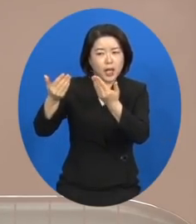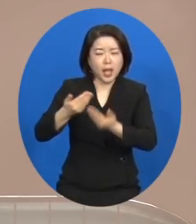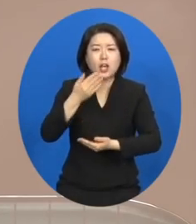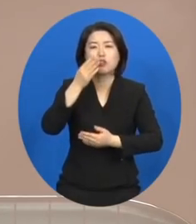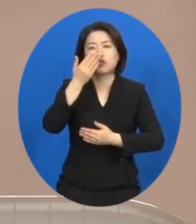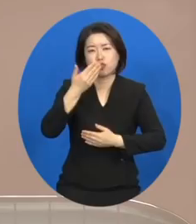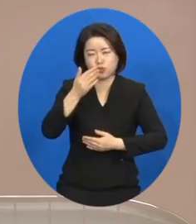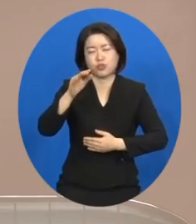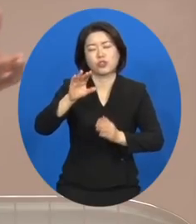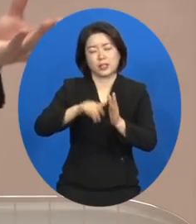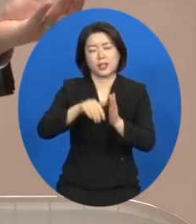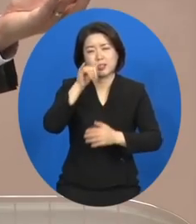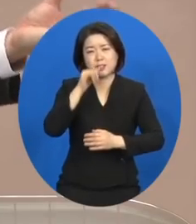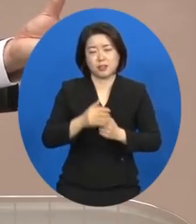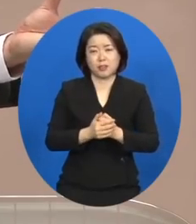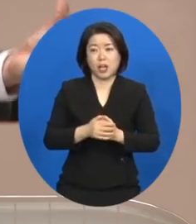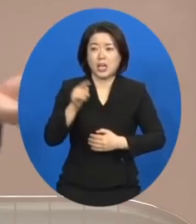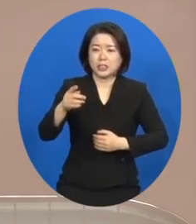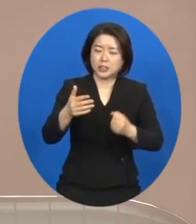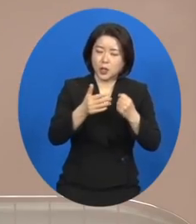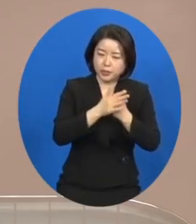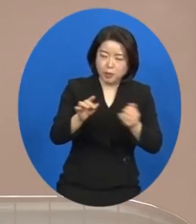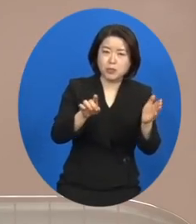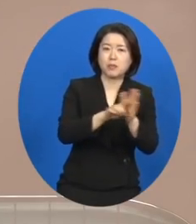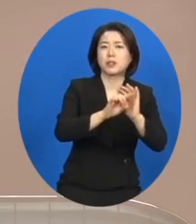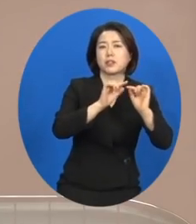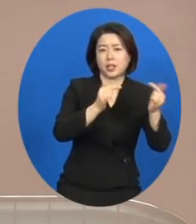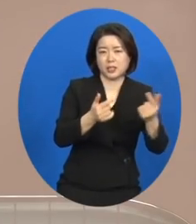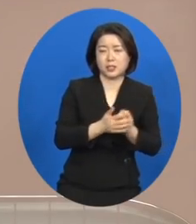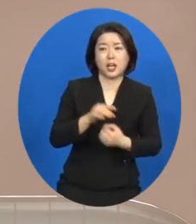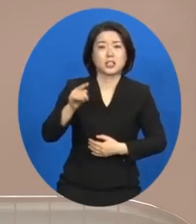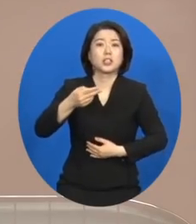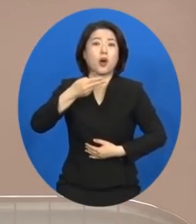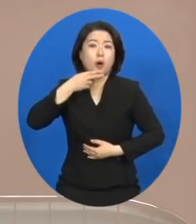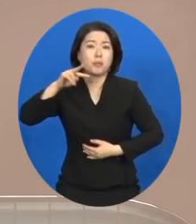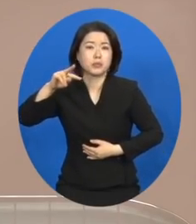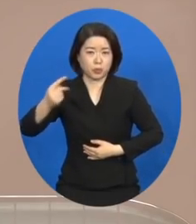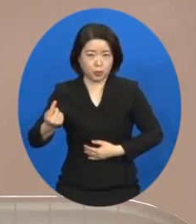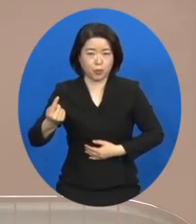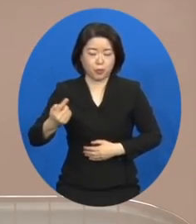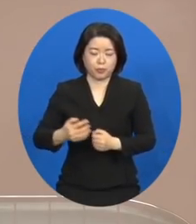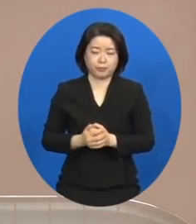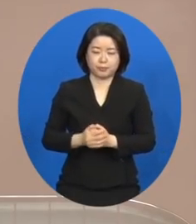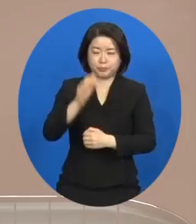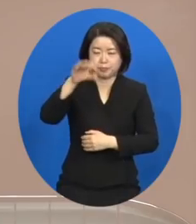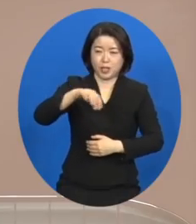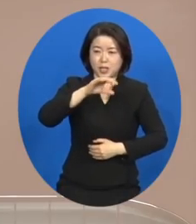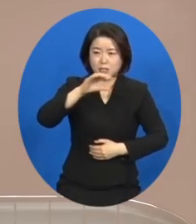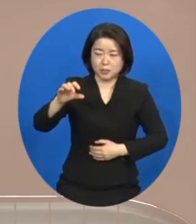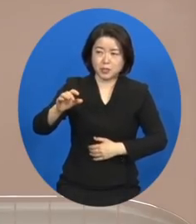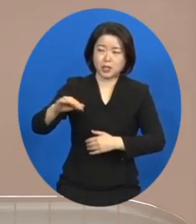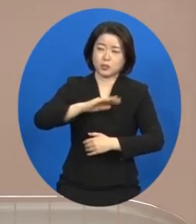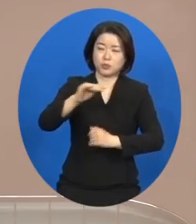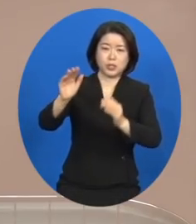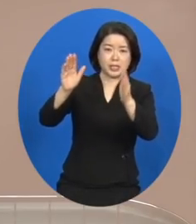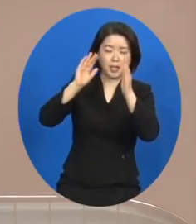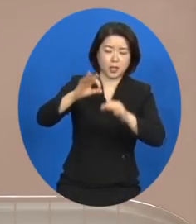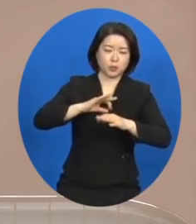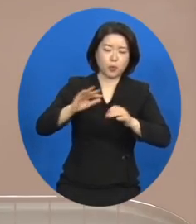우리가 그것이 있어서 주님을 믿는 것이 아니라 그것이 없어도 이미 십자가에서 우리를 향한 놀라운 사랑을 베풀어